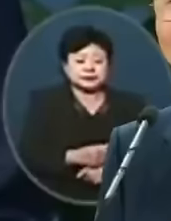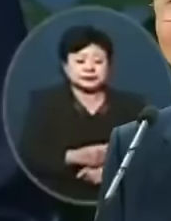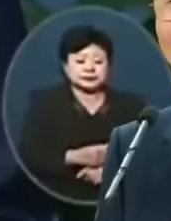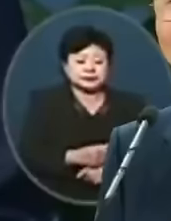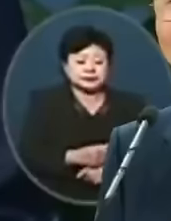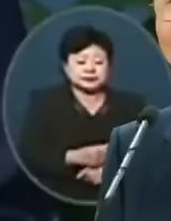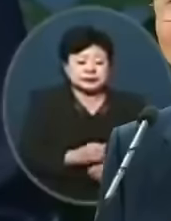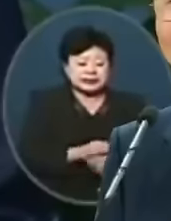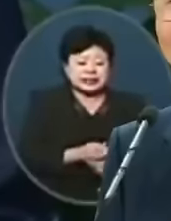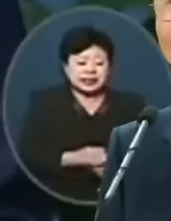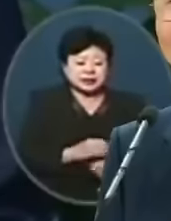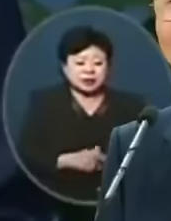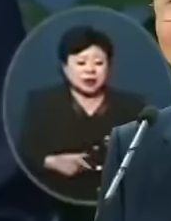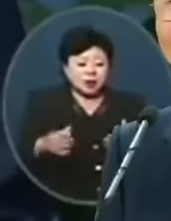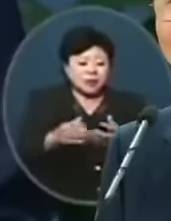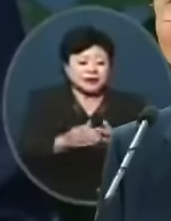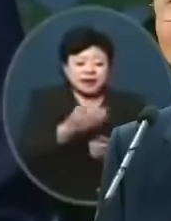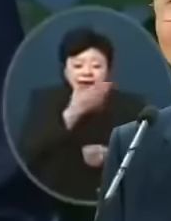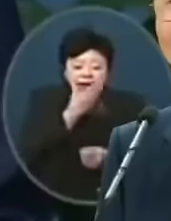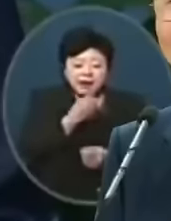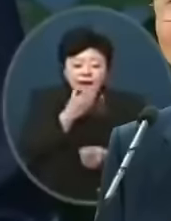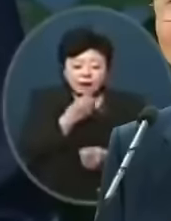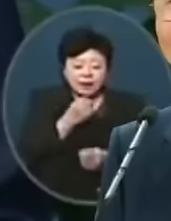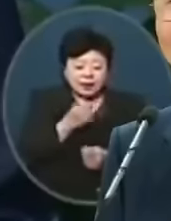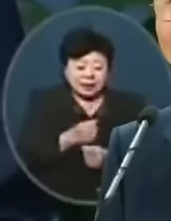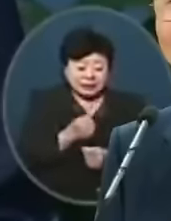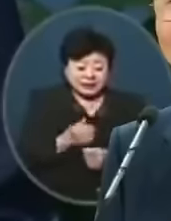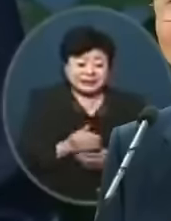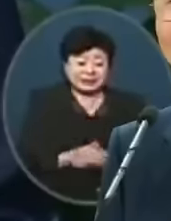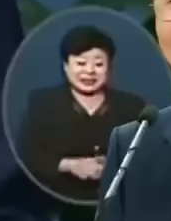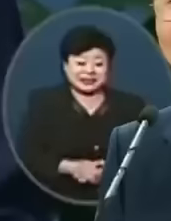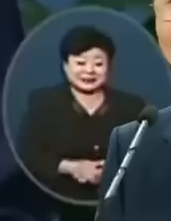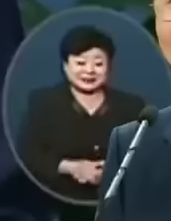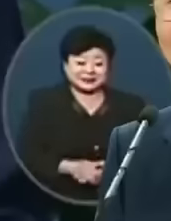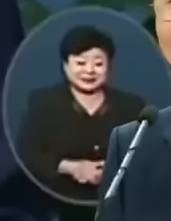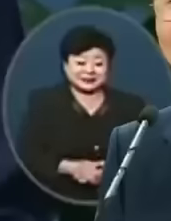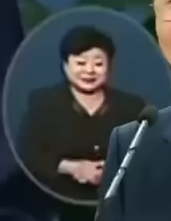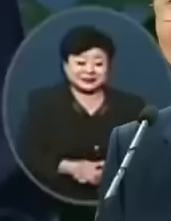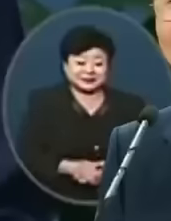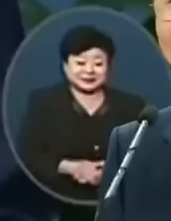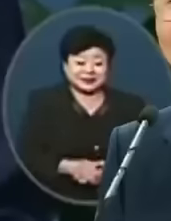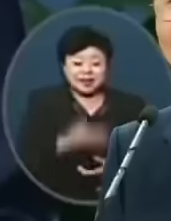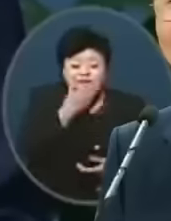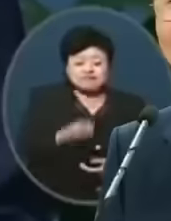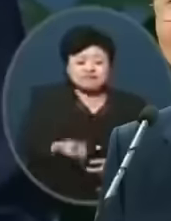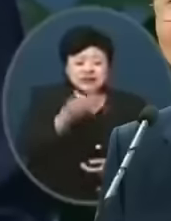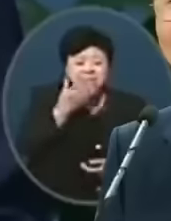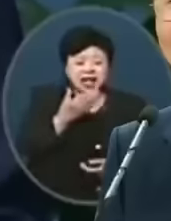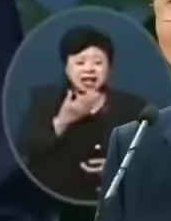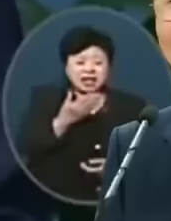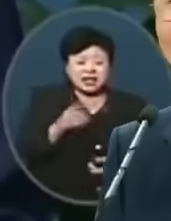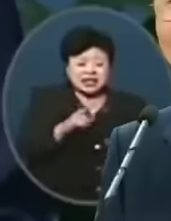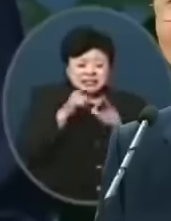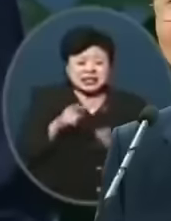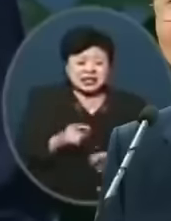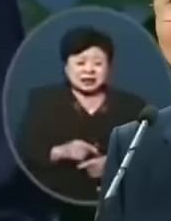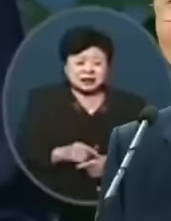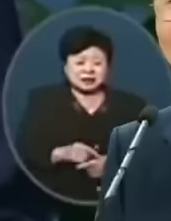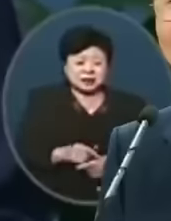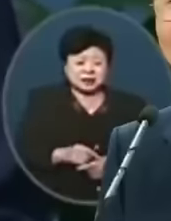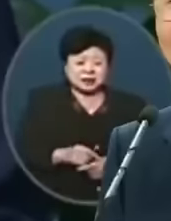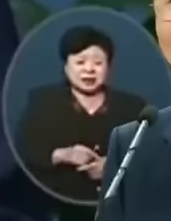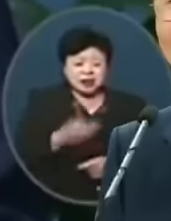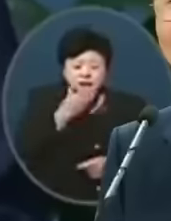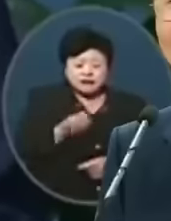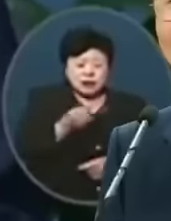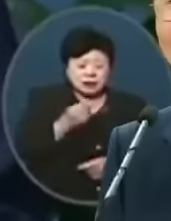보태어서 행복하게 되어 만들어야 되는 것입니다. 우리가 불행하게 살려면 얼마인지 불행하게 살